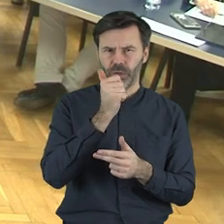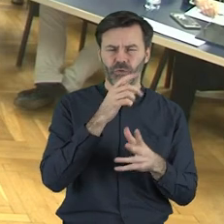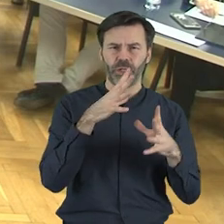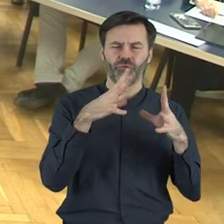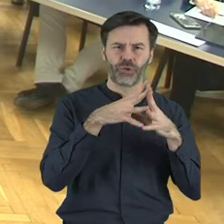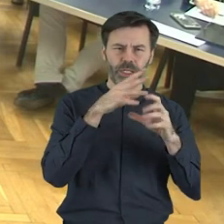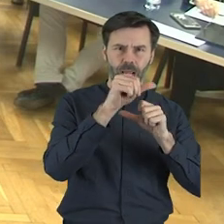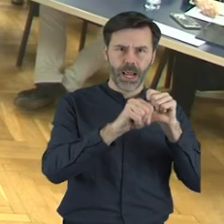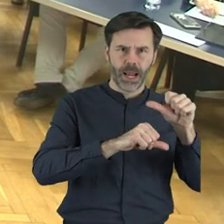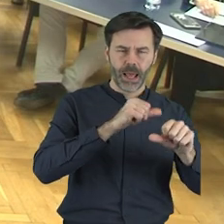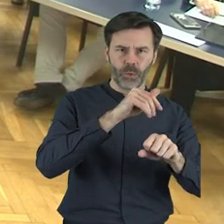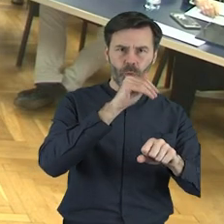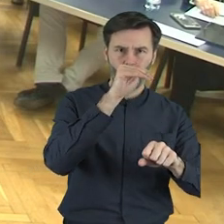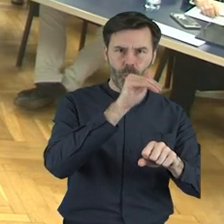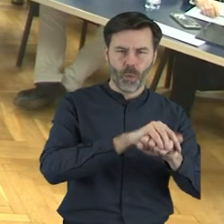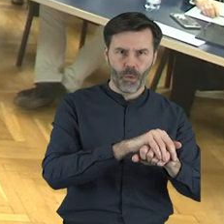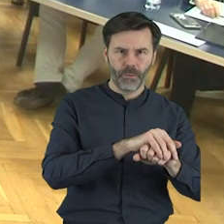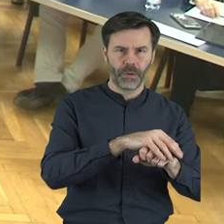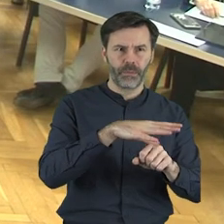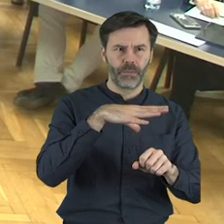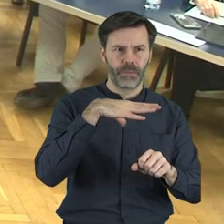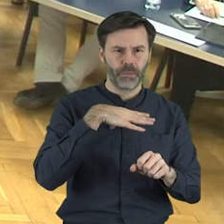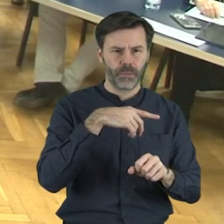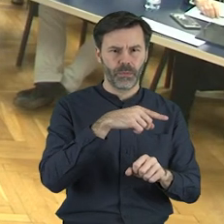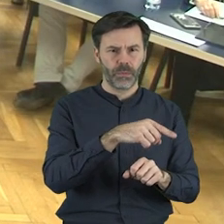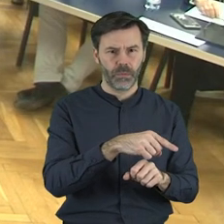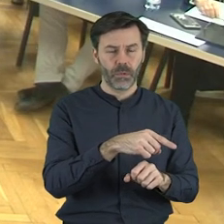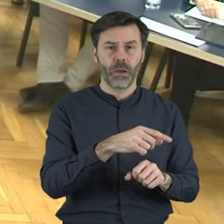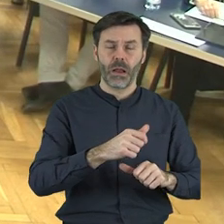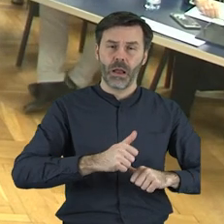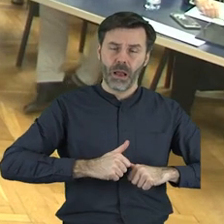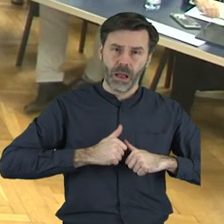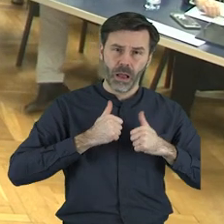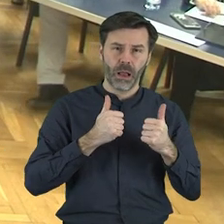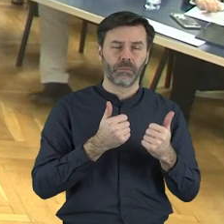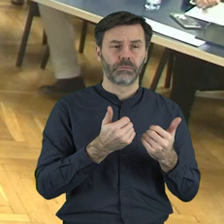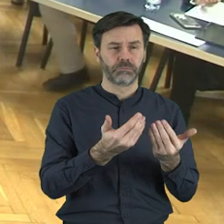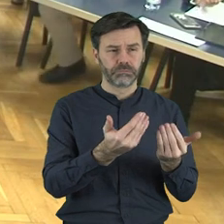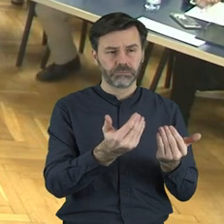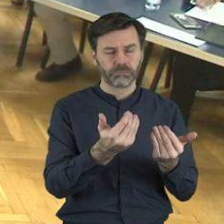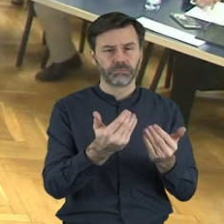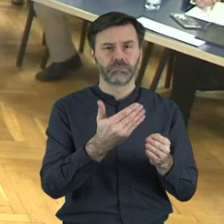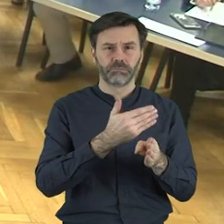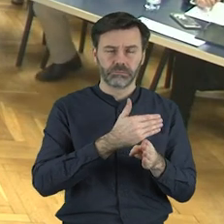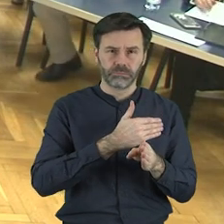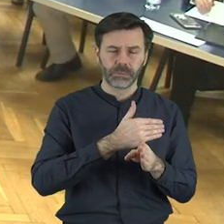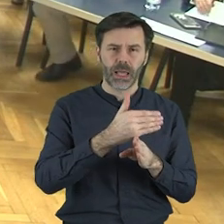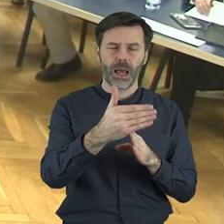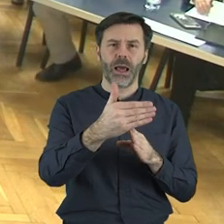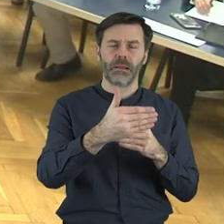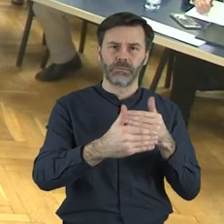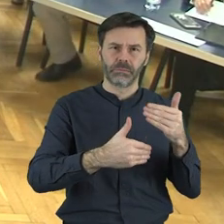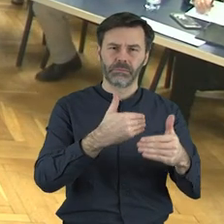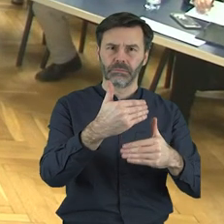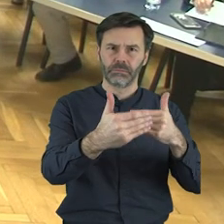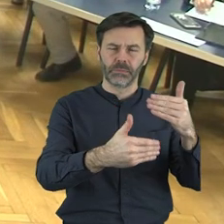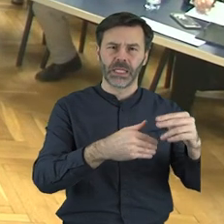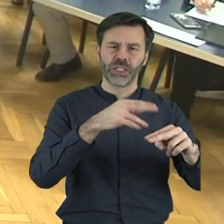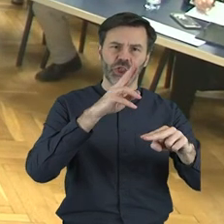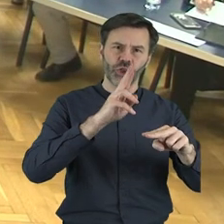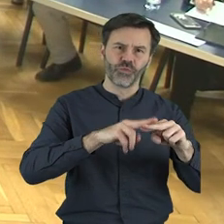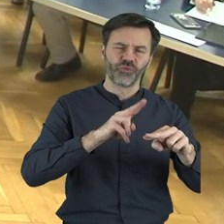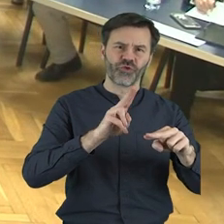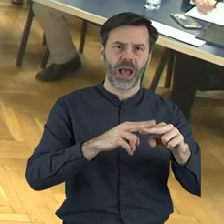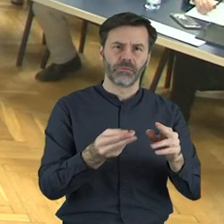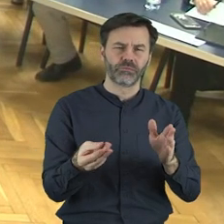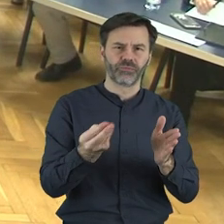zachęta do tego, żeby tą inwestycję i modernizacyjną, i sprzętową przez podmiot zewnętrzny